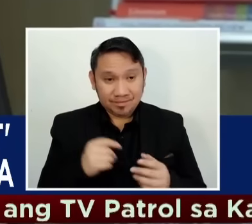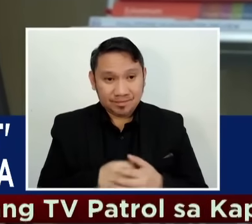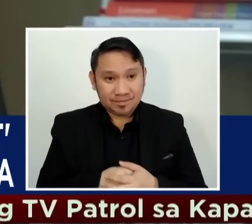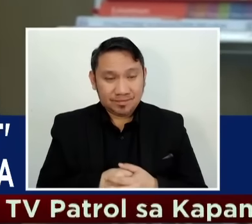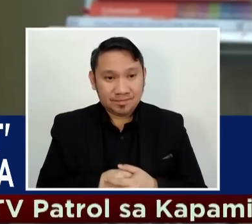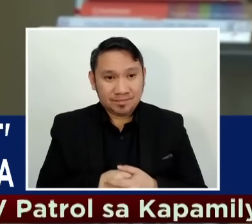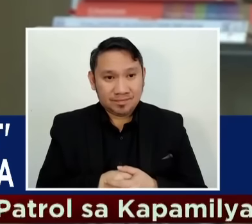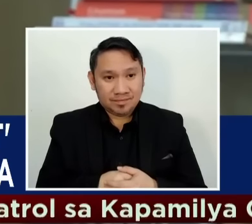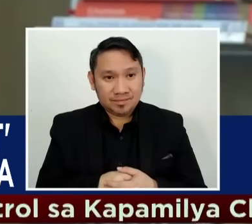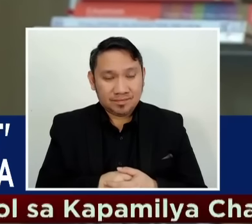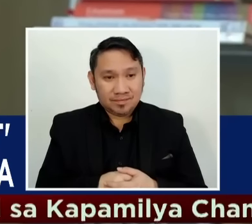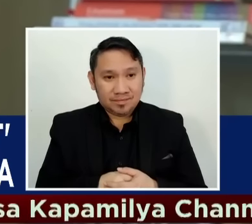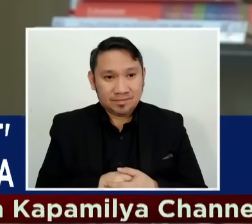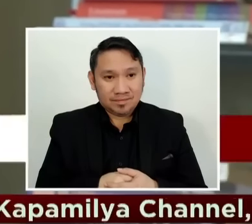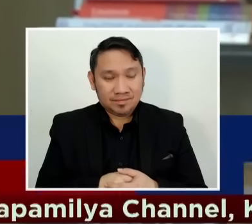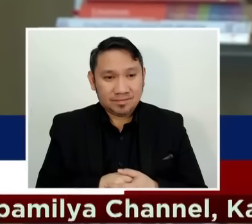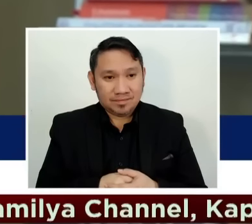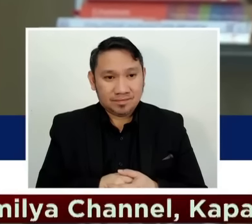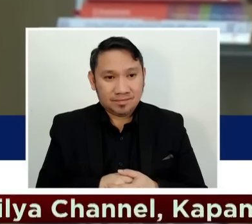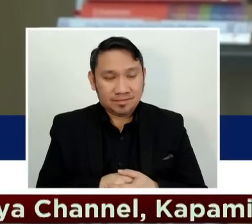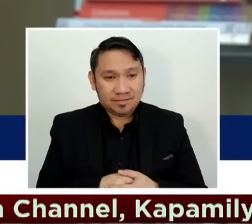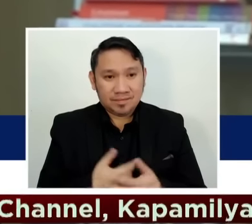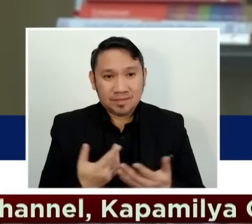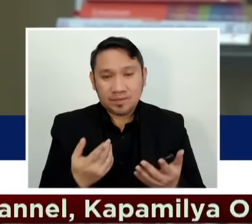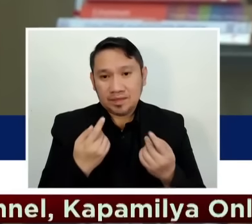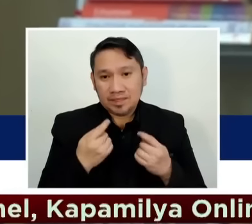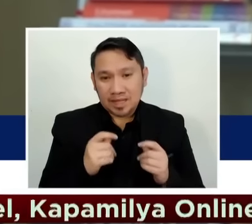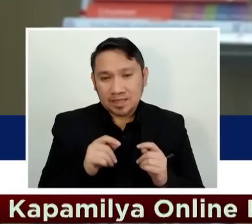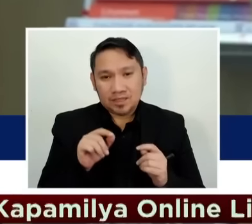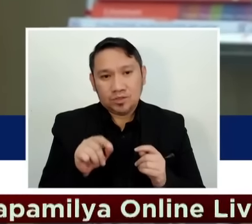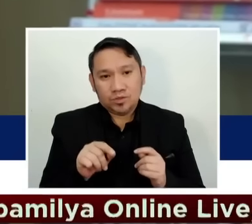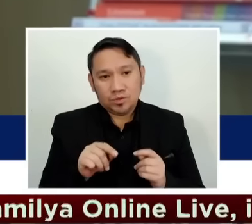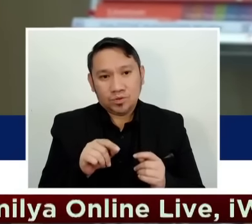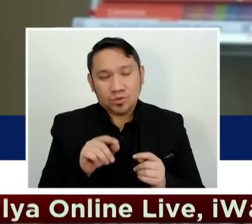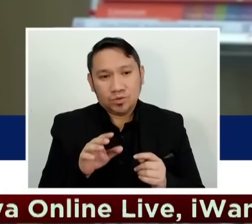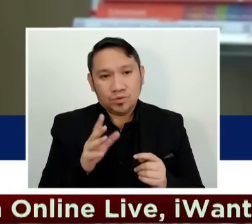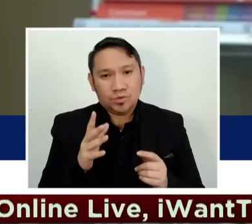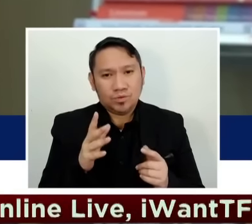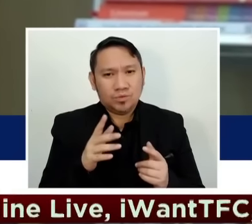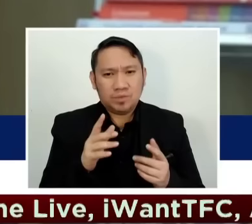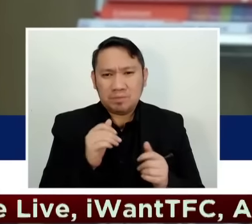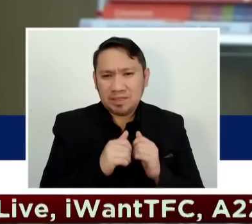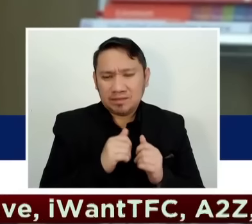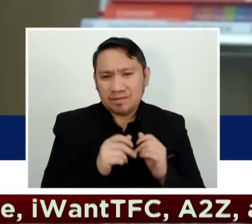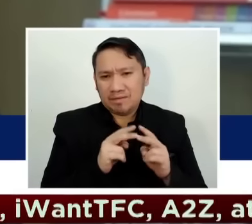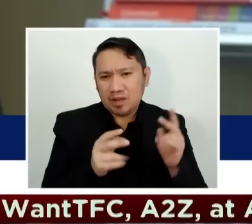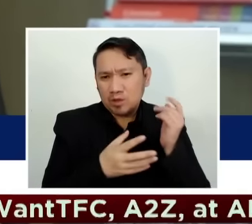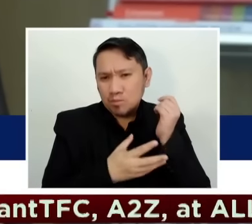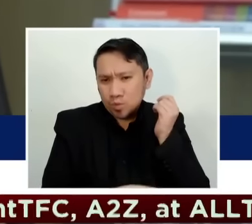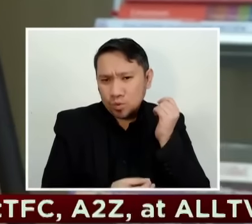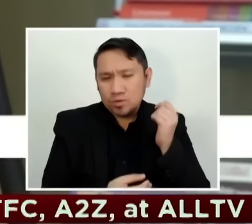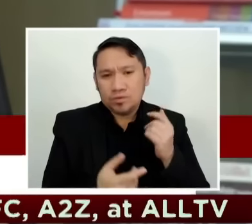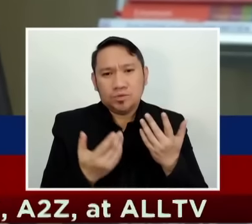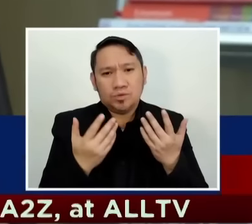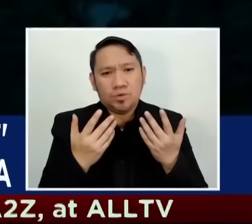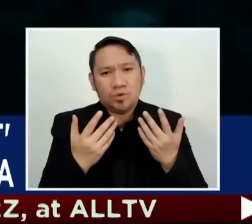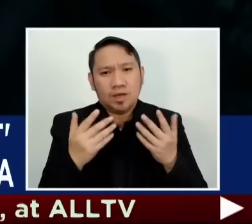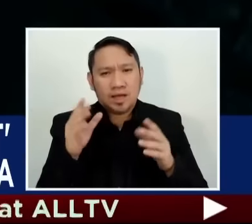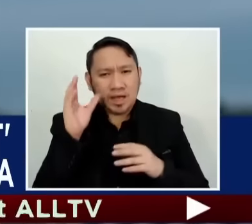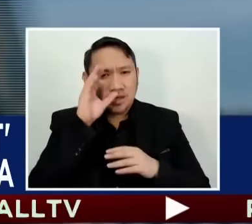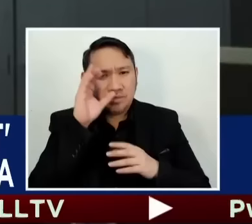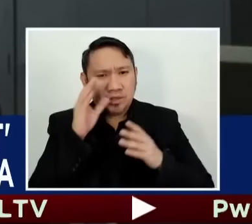ends meet. Financially, sobrang lugmok na sila. So gumagawa sila ng